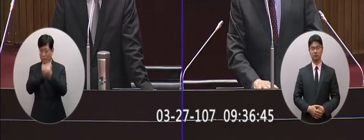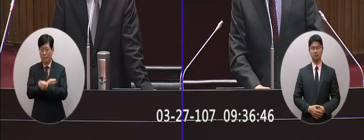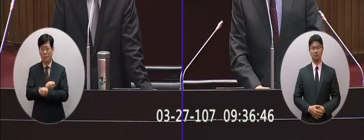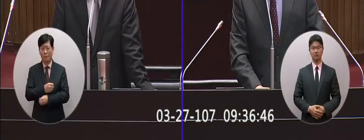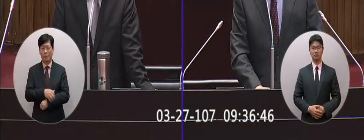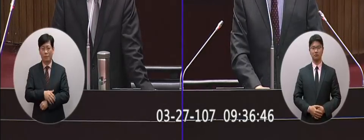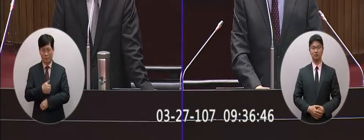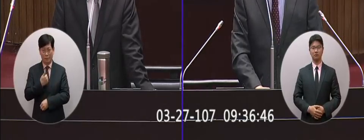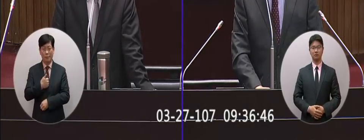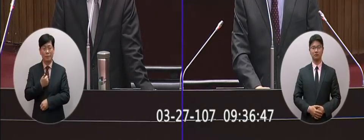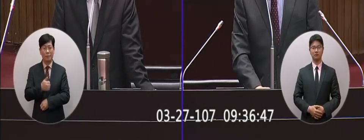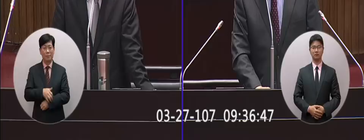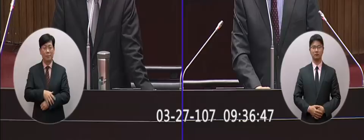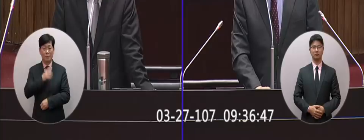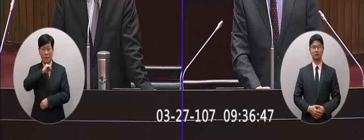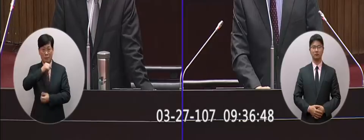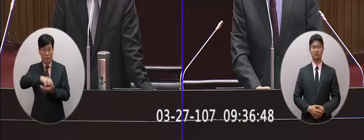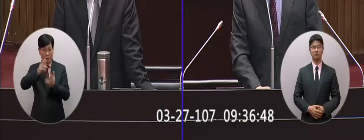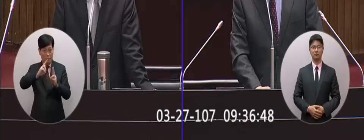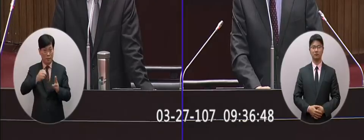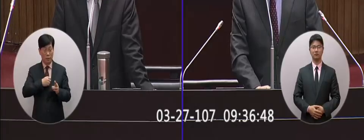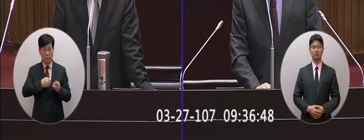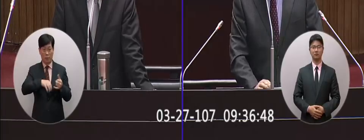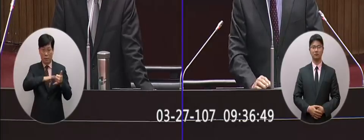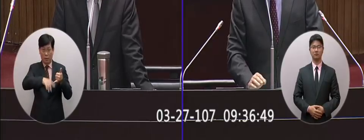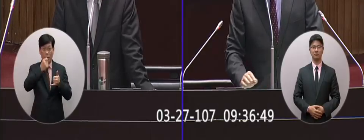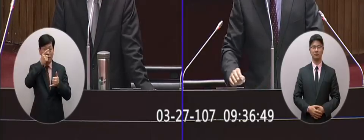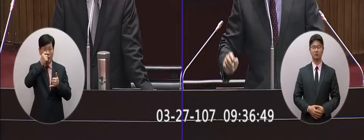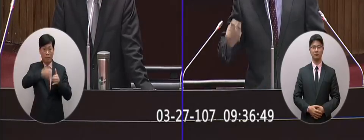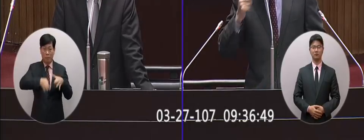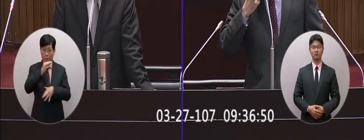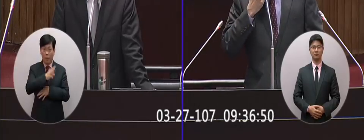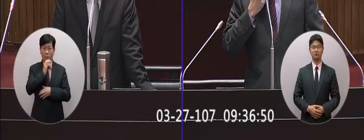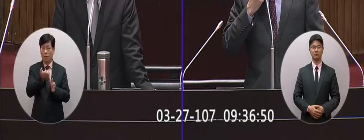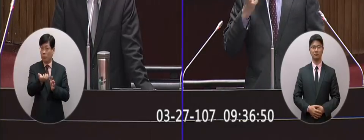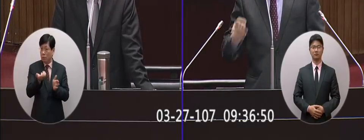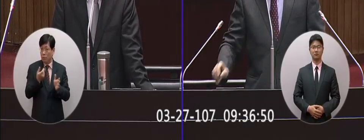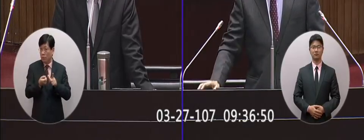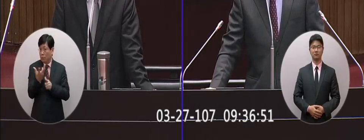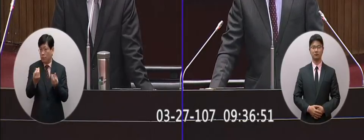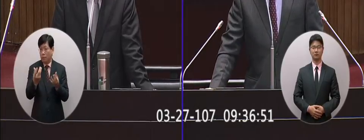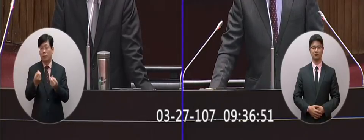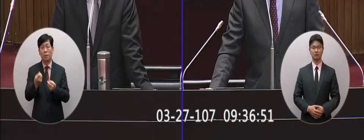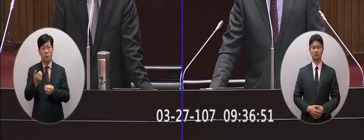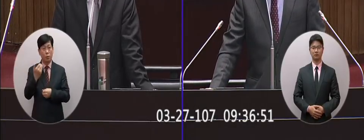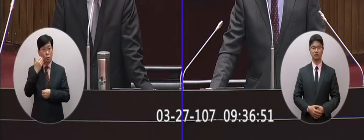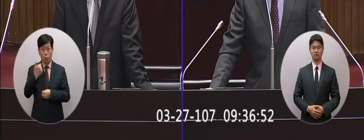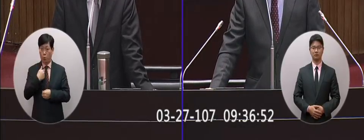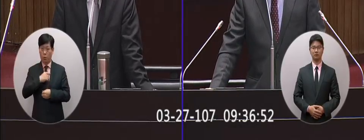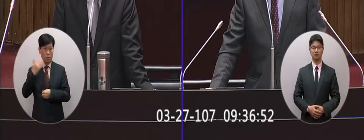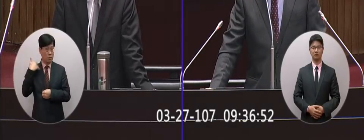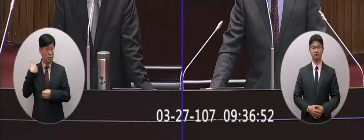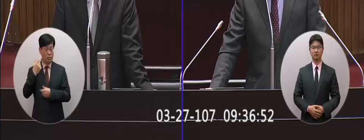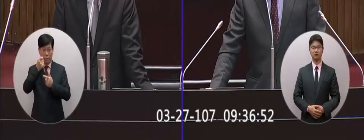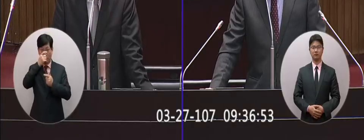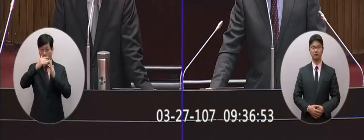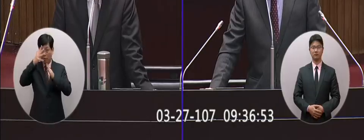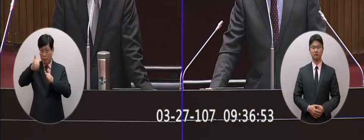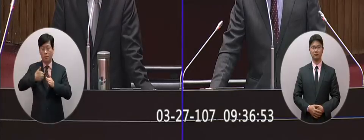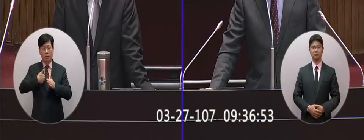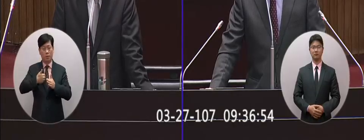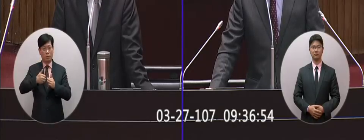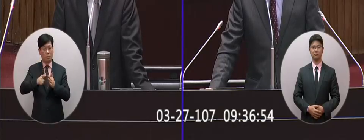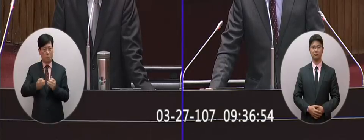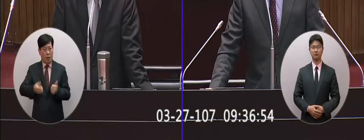其实。那个台积电在台南的投资只是事先没有公布而已，否则在我当台南市长的时候就已经